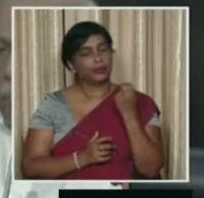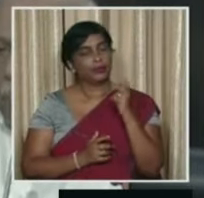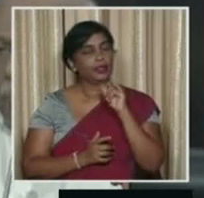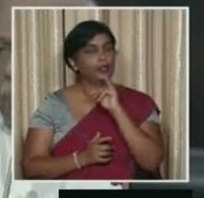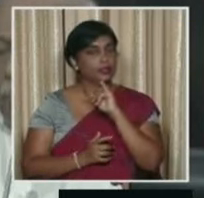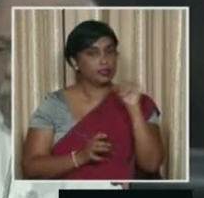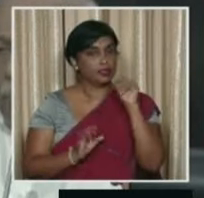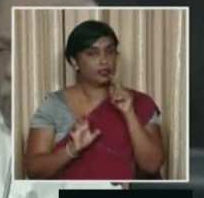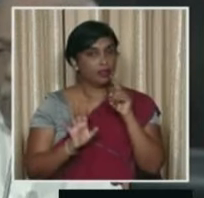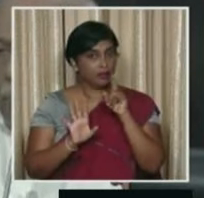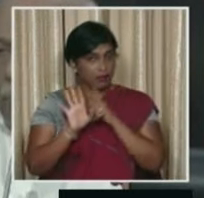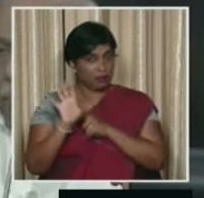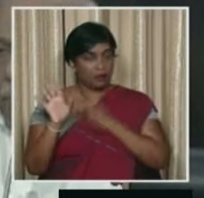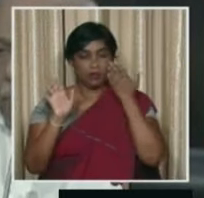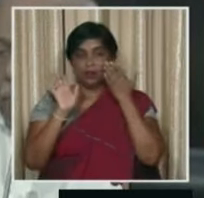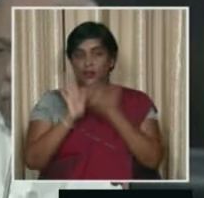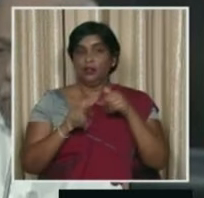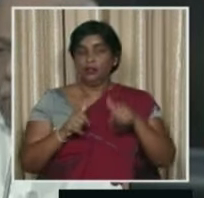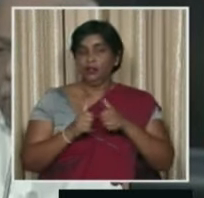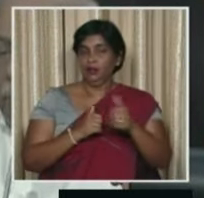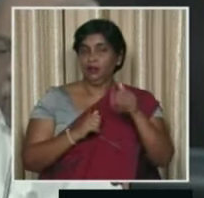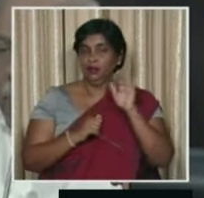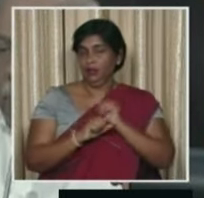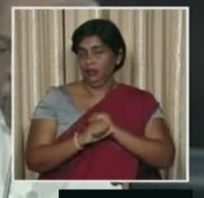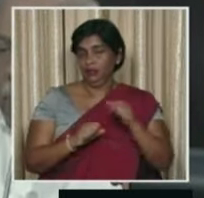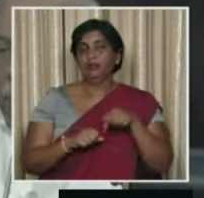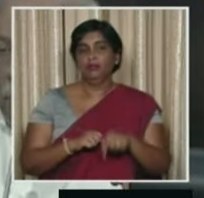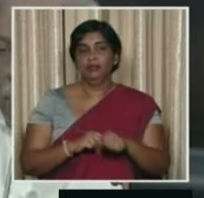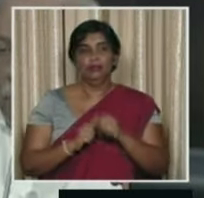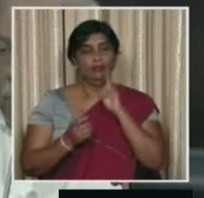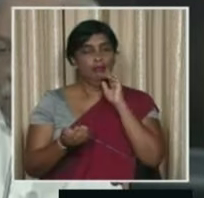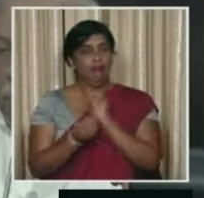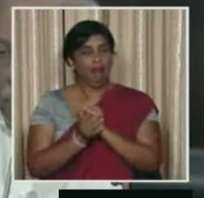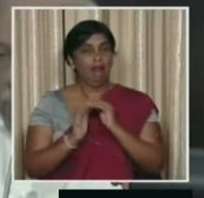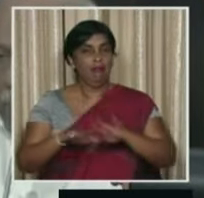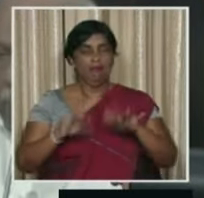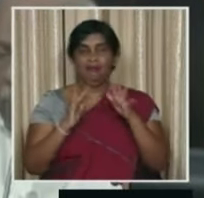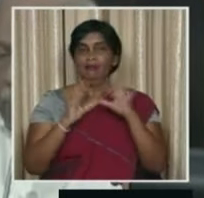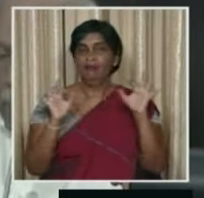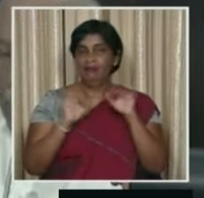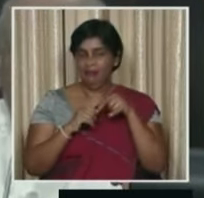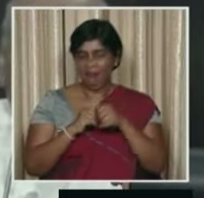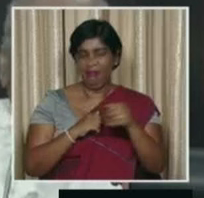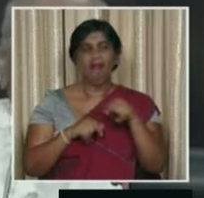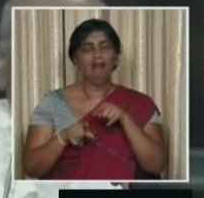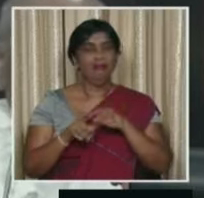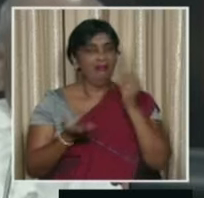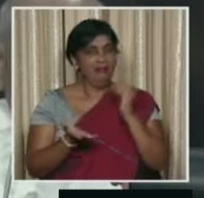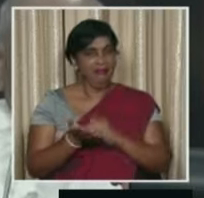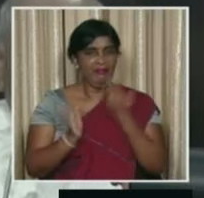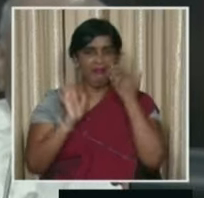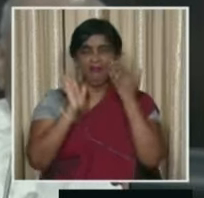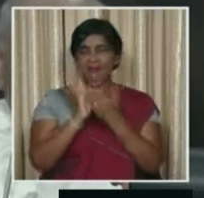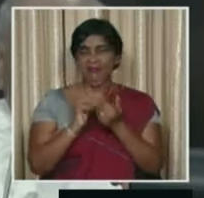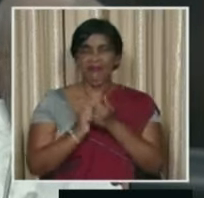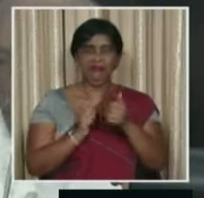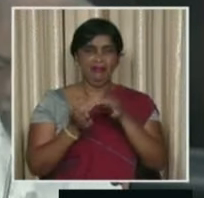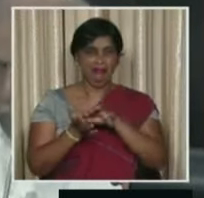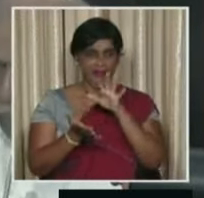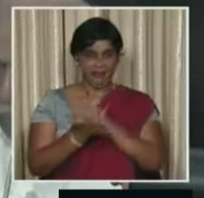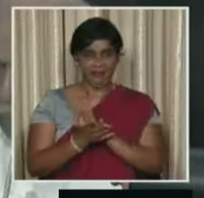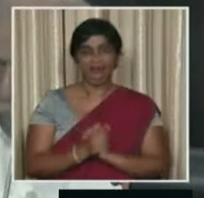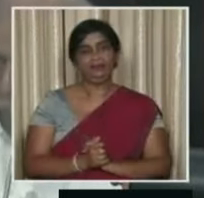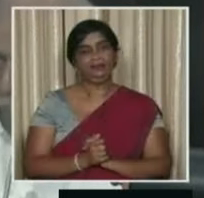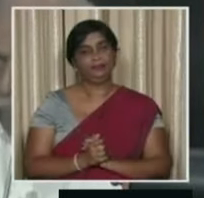2016 වාසියේ හඳුන්වා දෙන ලද දැනට ක්‍රියාත්මක නොවන සුරක්ෂා සිසු රක්ෂණ යෝජනා ක්‍රමය නැවතත් හඳුන්වා දීමට යෝජනා